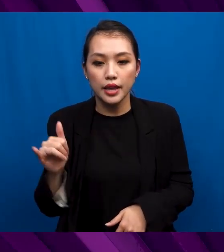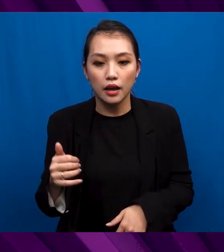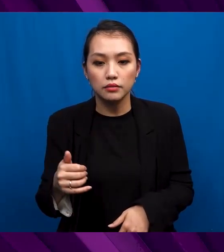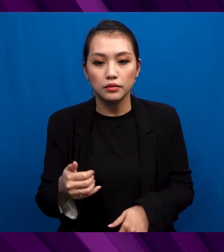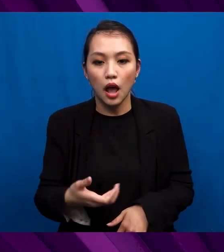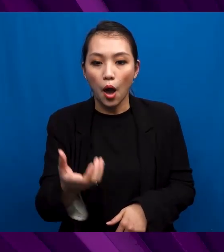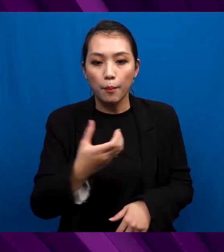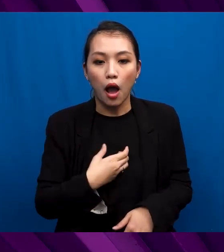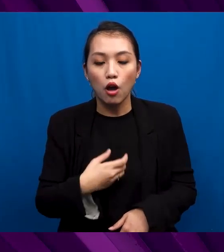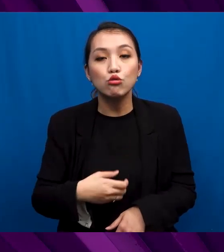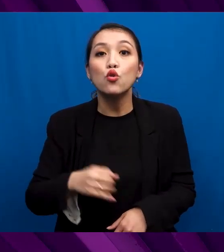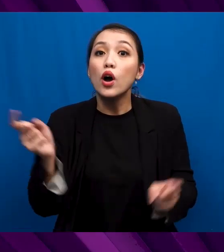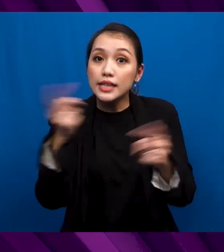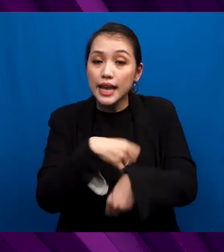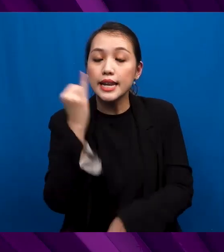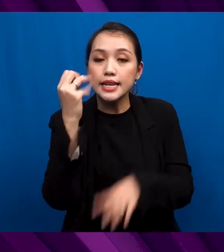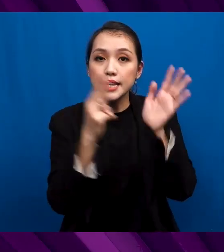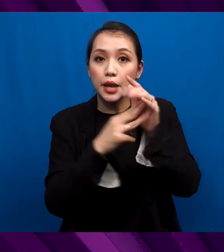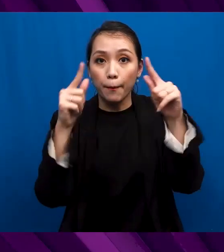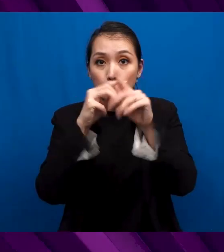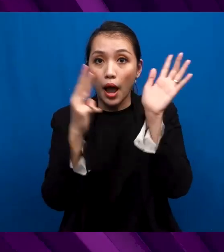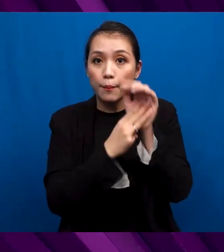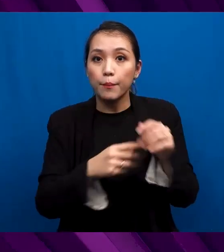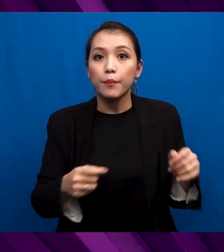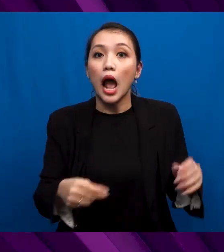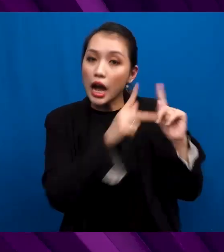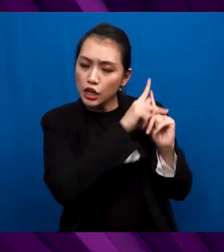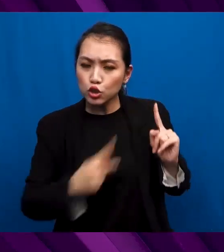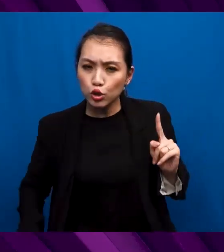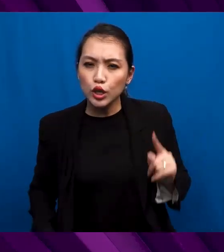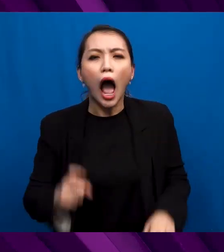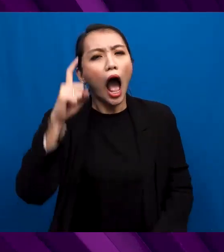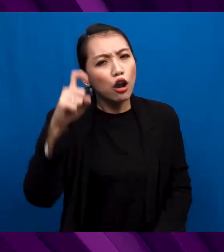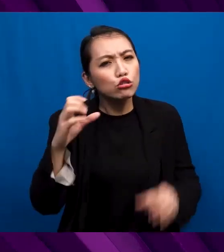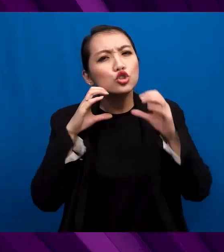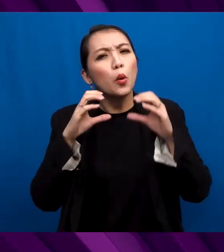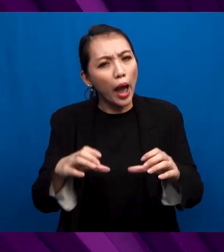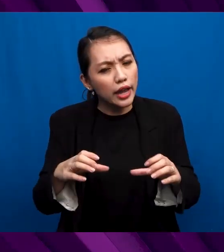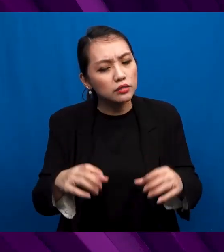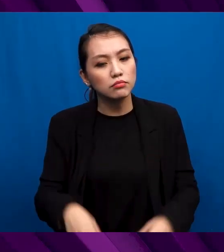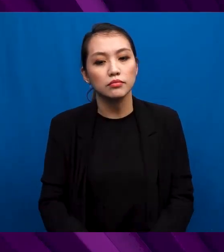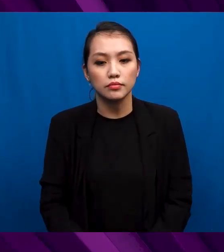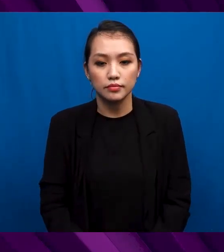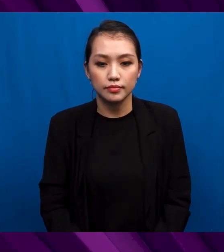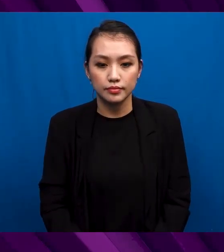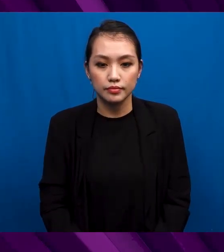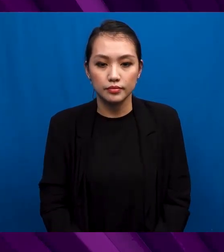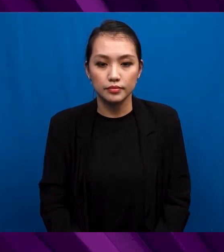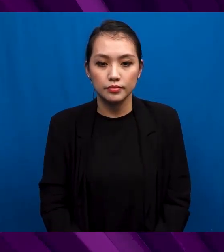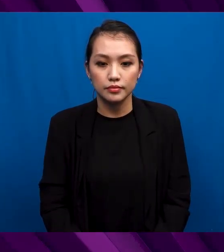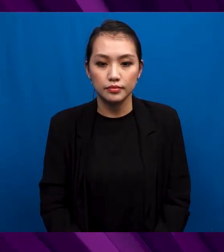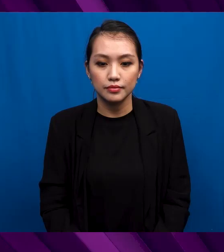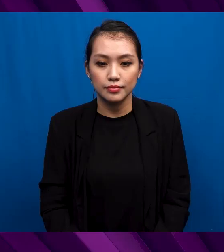diuji. Berarti Anda diuji, saya yang membagikan firman lebih diuji karena Yakobus berkata jangan banyak yang ingin jadi